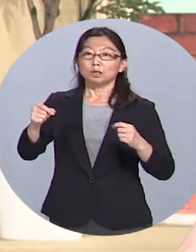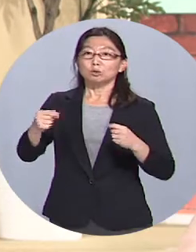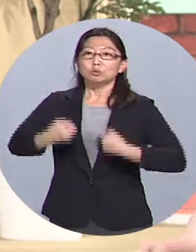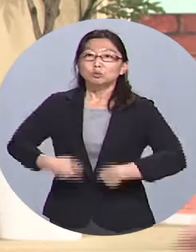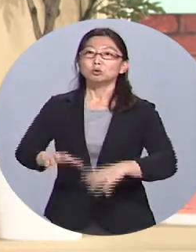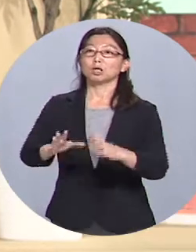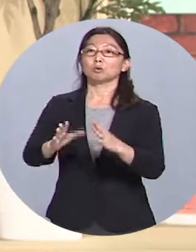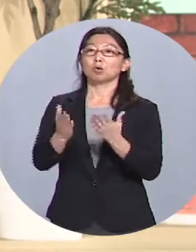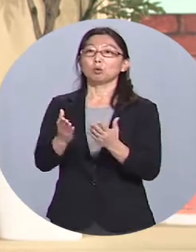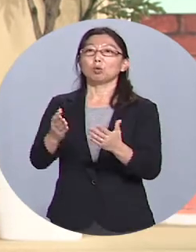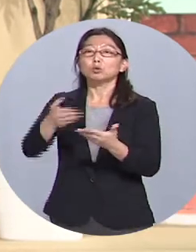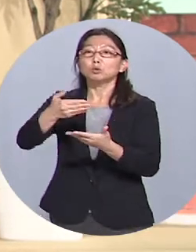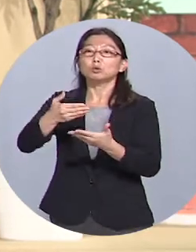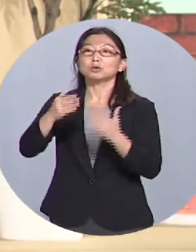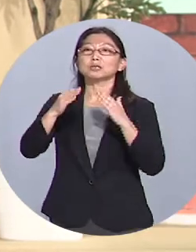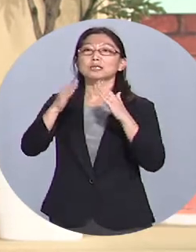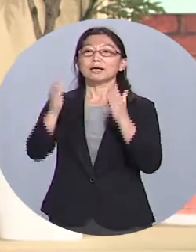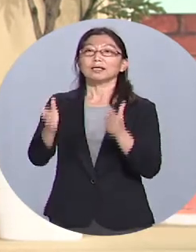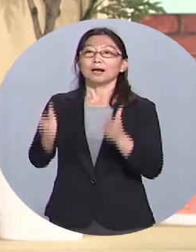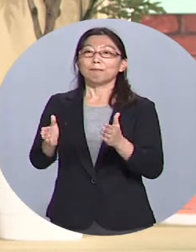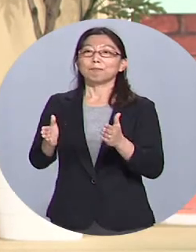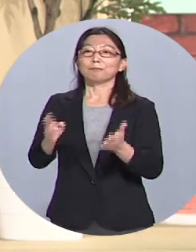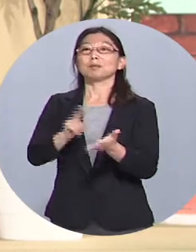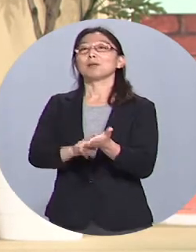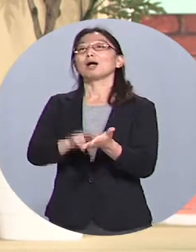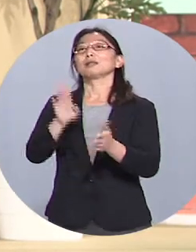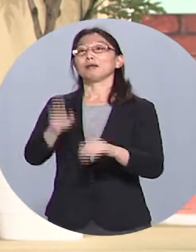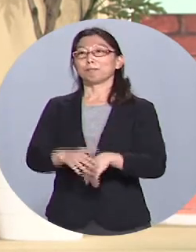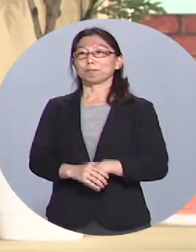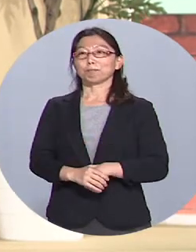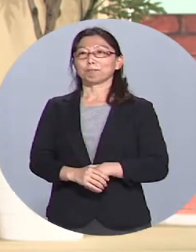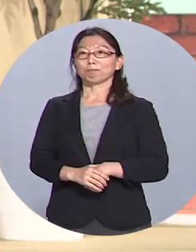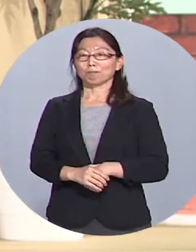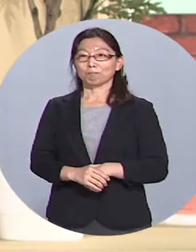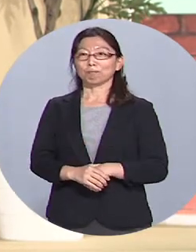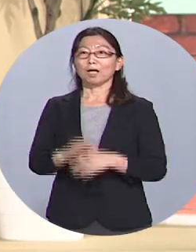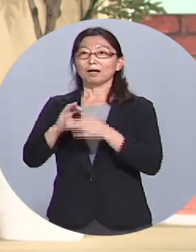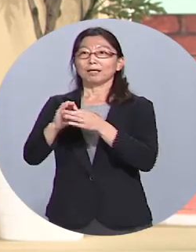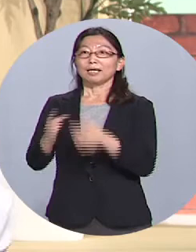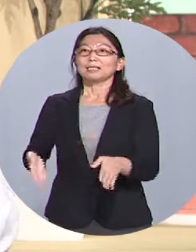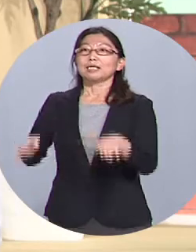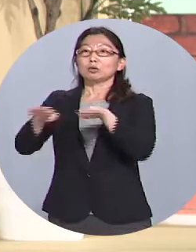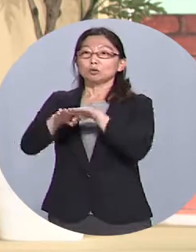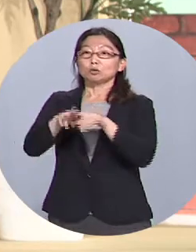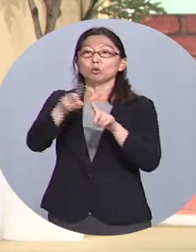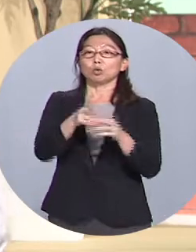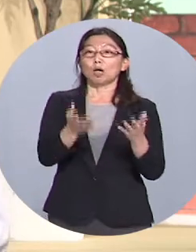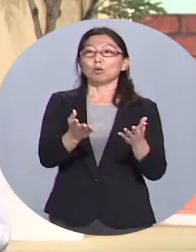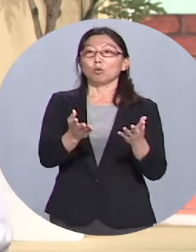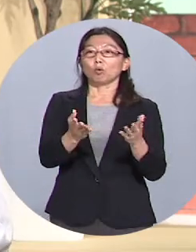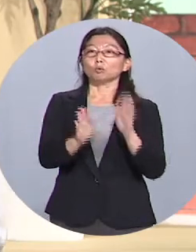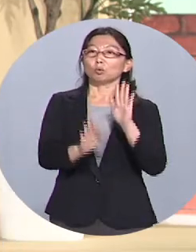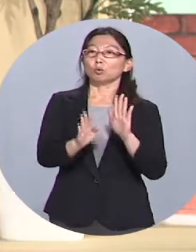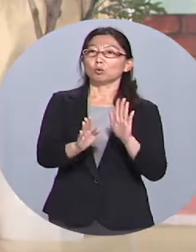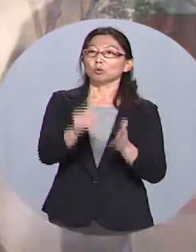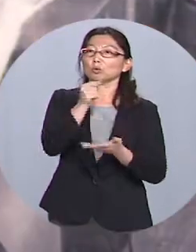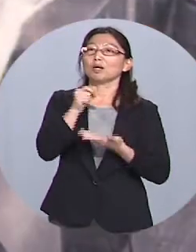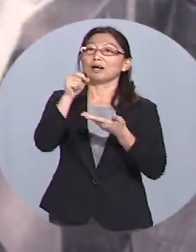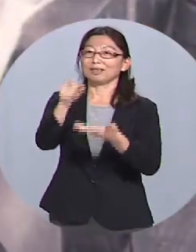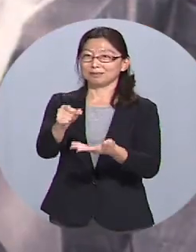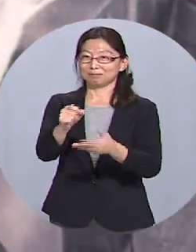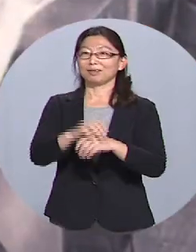としています。今回は県内にある給食にまつわる施設と県内の小学校の給食事情をご紹介します。